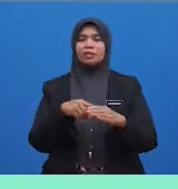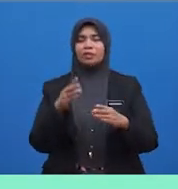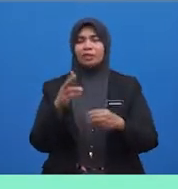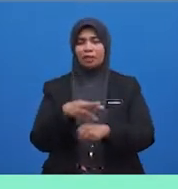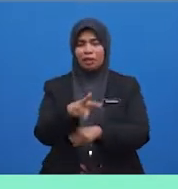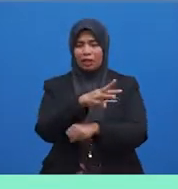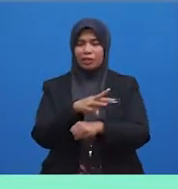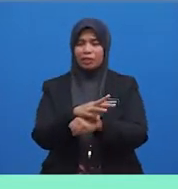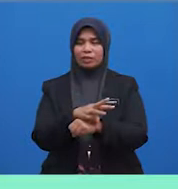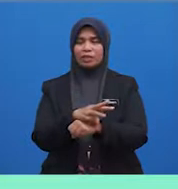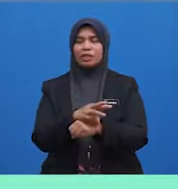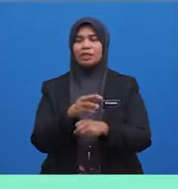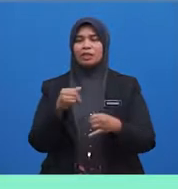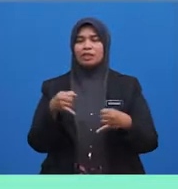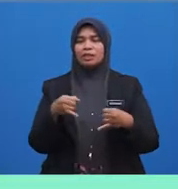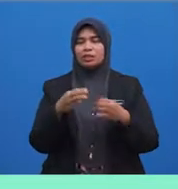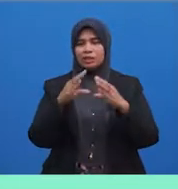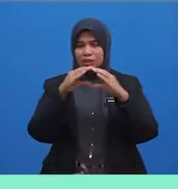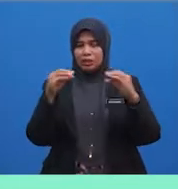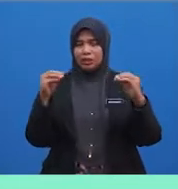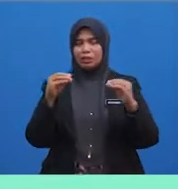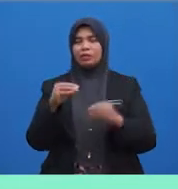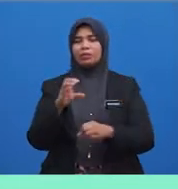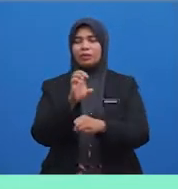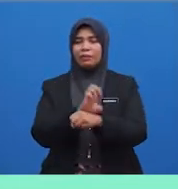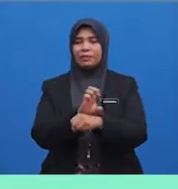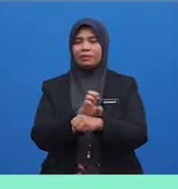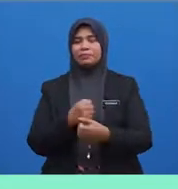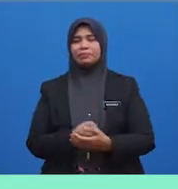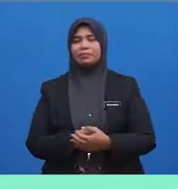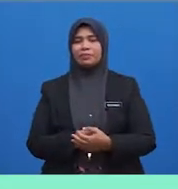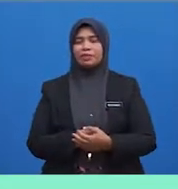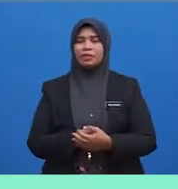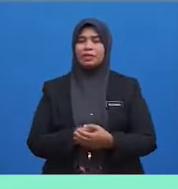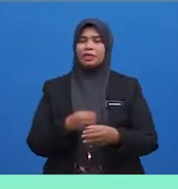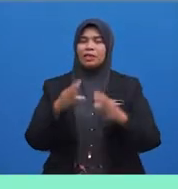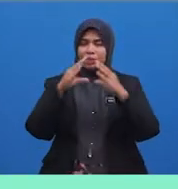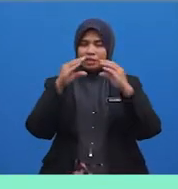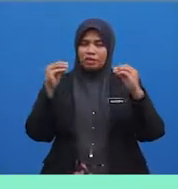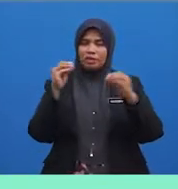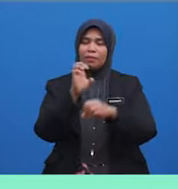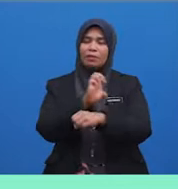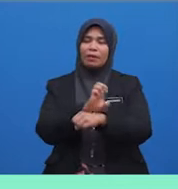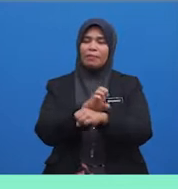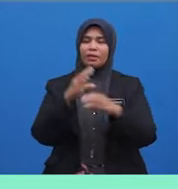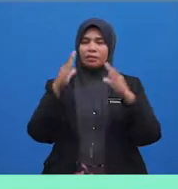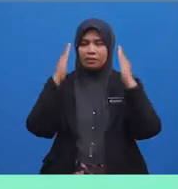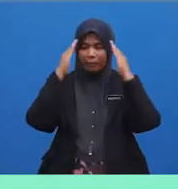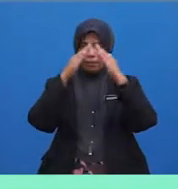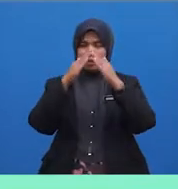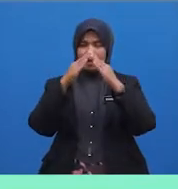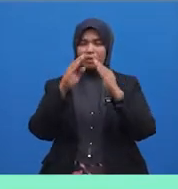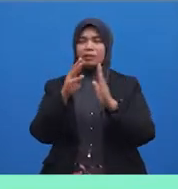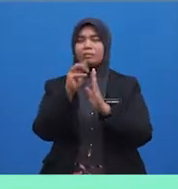yang sebahagian besarnya terdiri daripada negeri Pahang. Jalur Emas Pahang